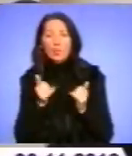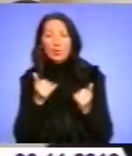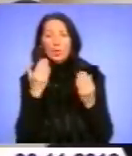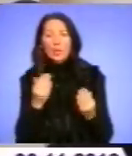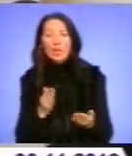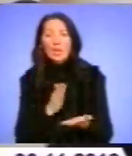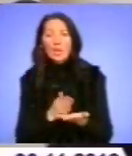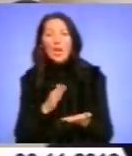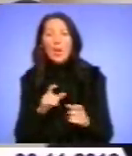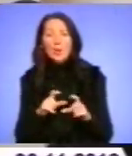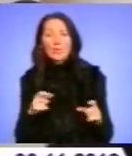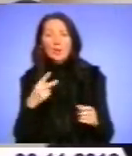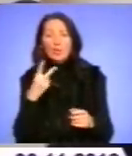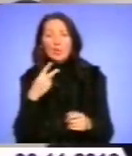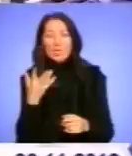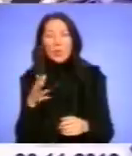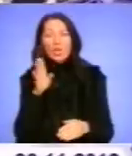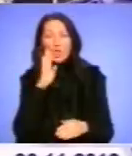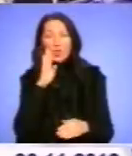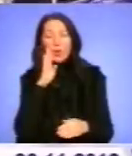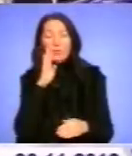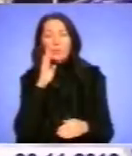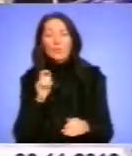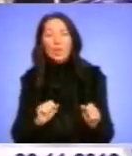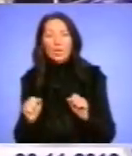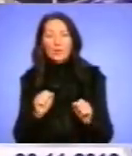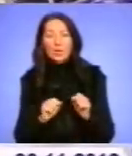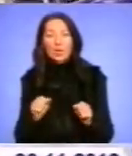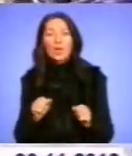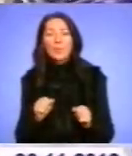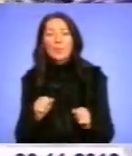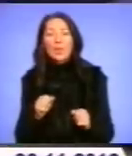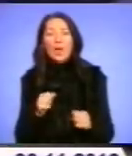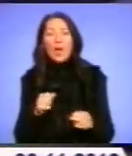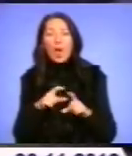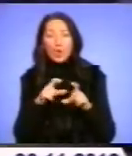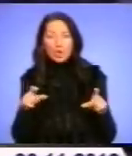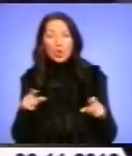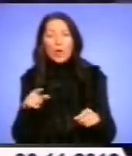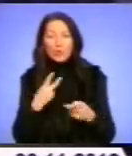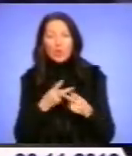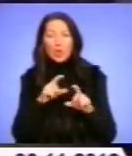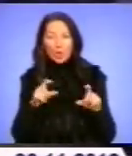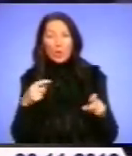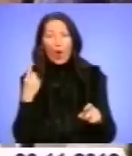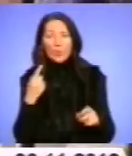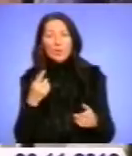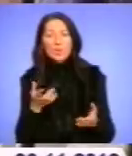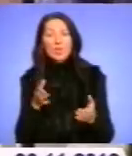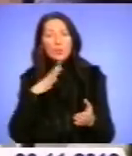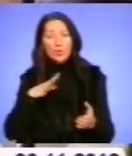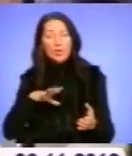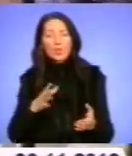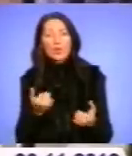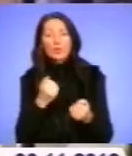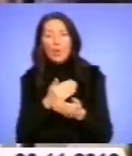нас є в установі 25 жінок. Керівники пенітенціарних установ області сподіваються, що прийнята концепція